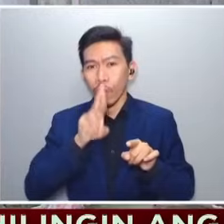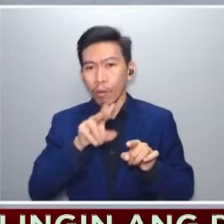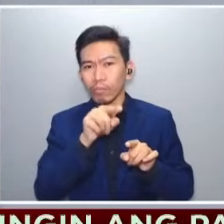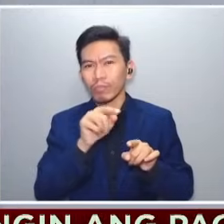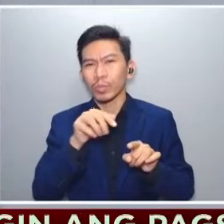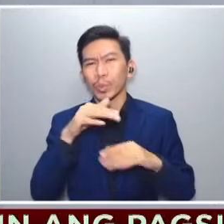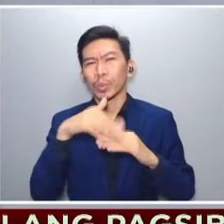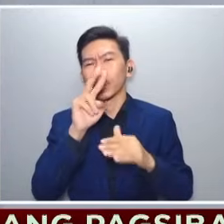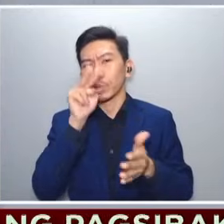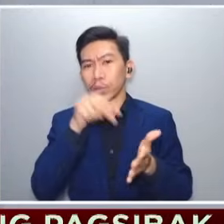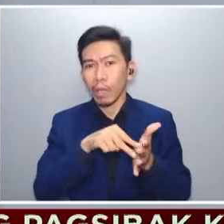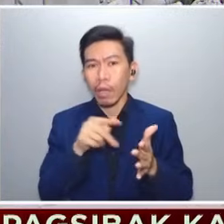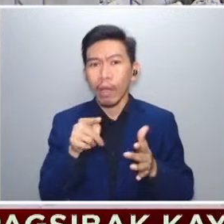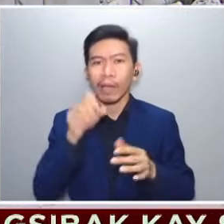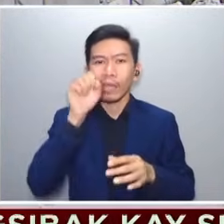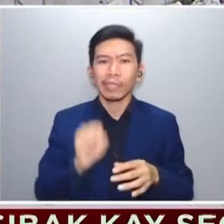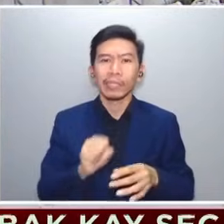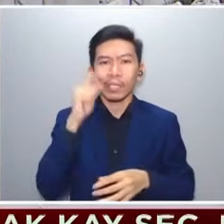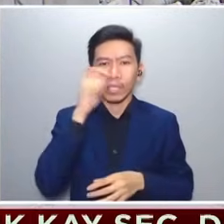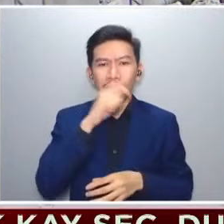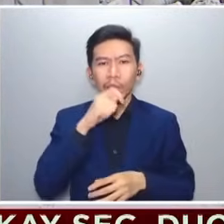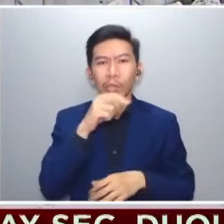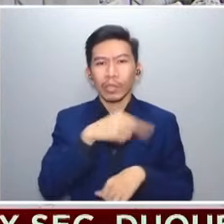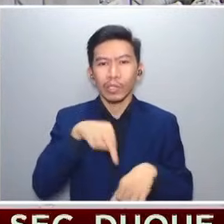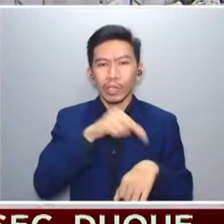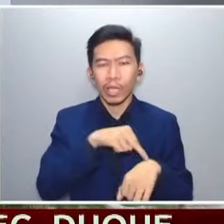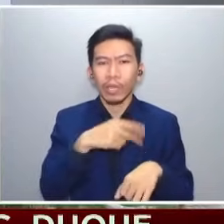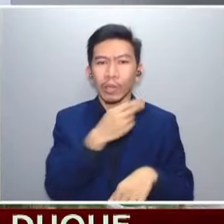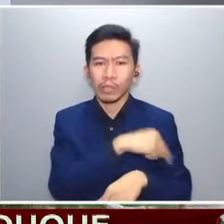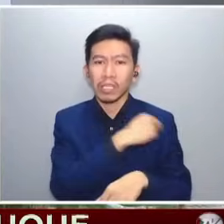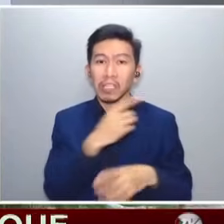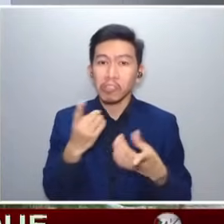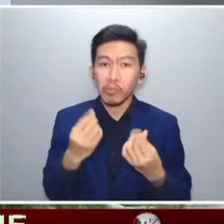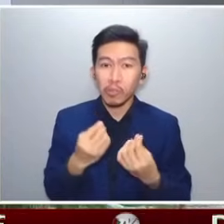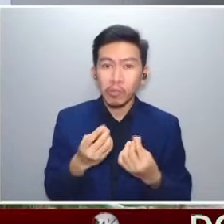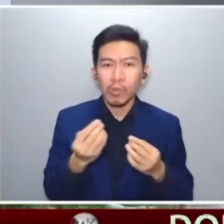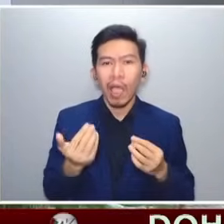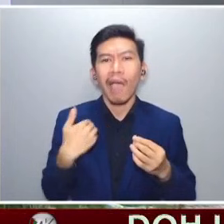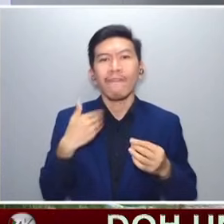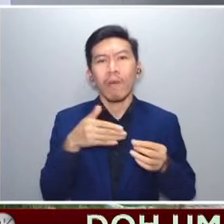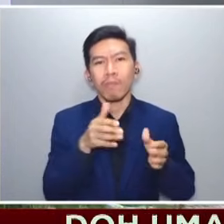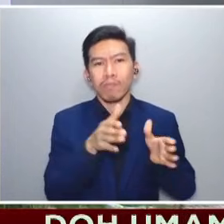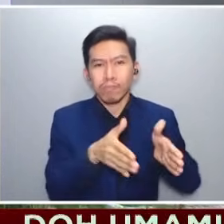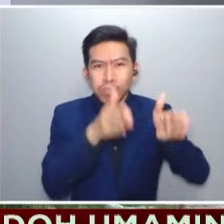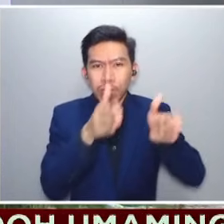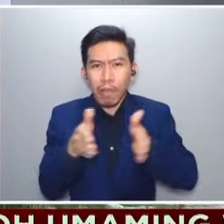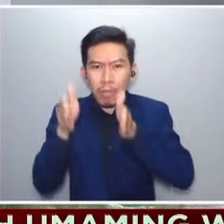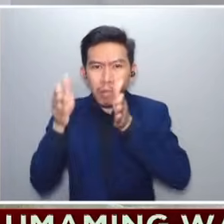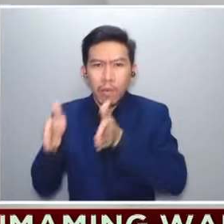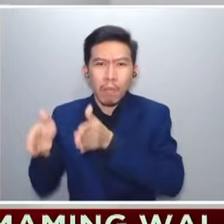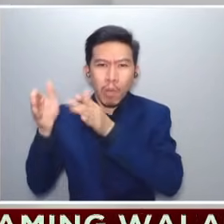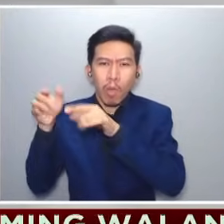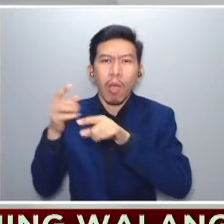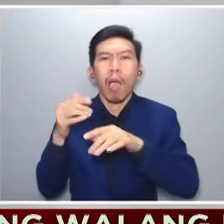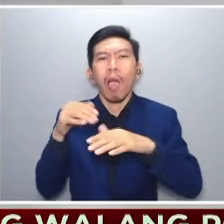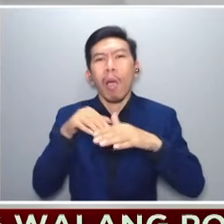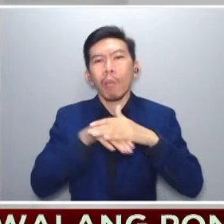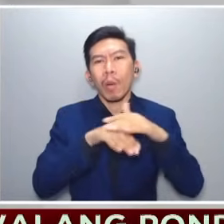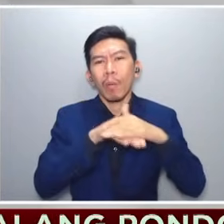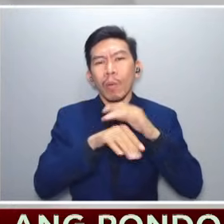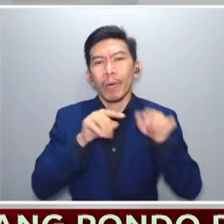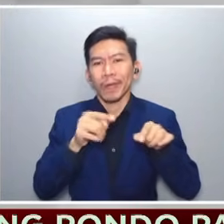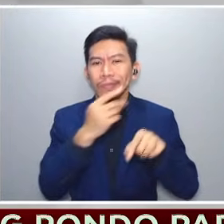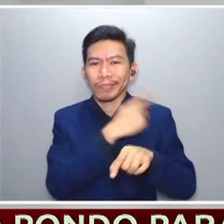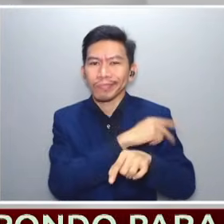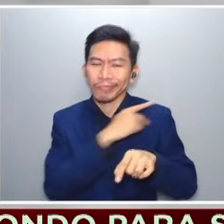Southern Tagalog Regional Hospital ng mga shipping container para palawigin ang kapasidad sa pagtanggap ng mga pasyente. Sa Tanza, pumalo